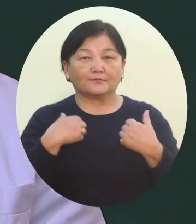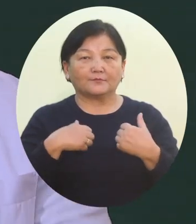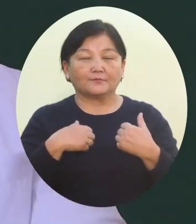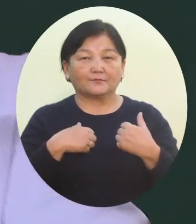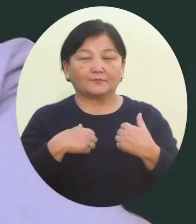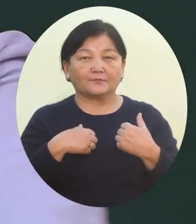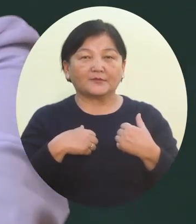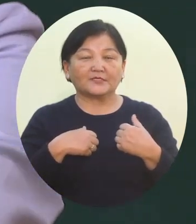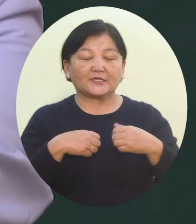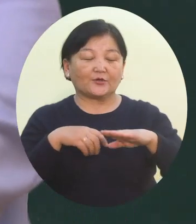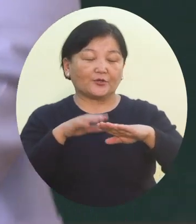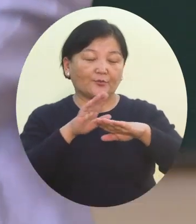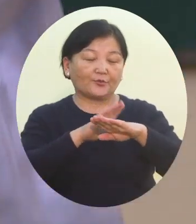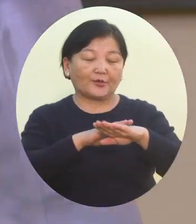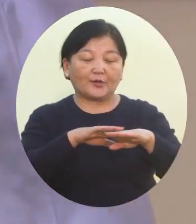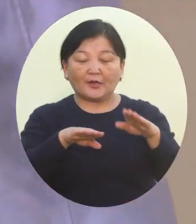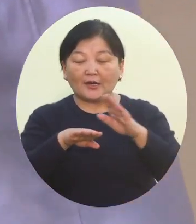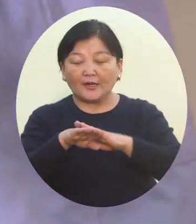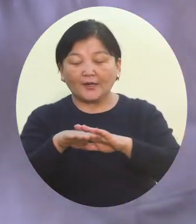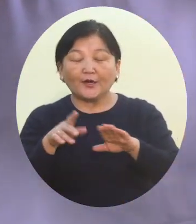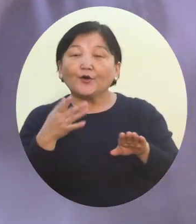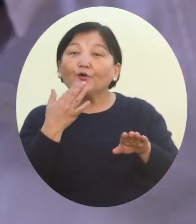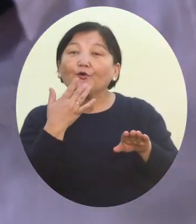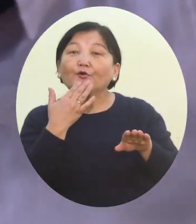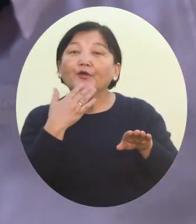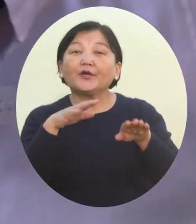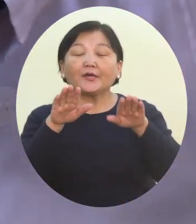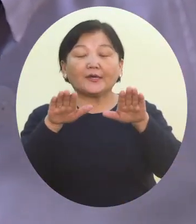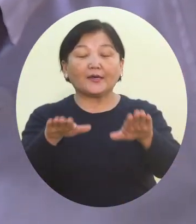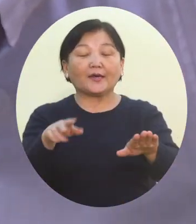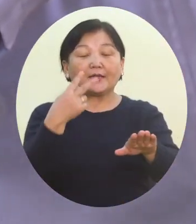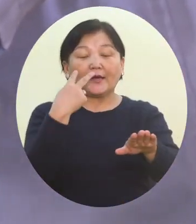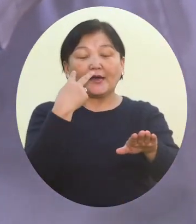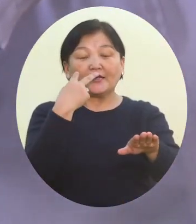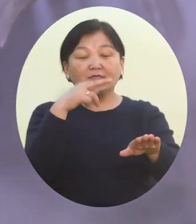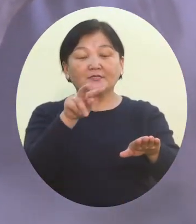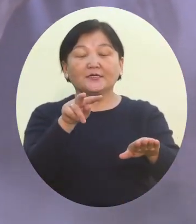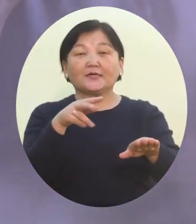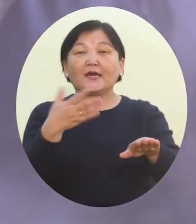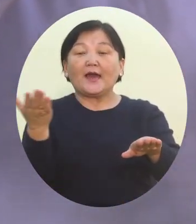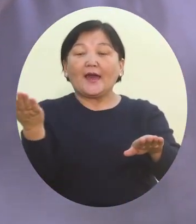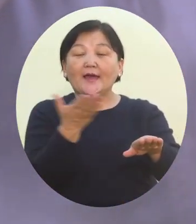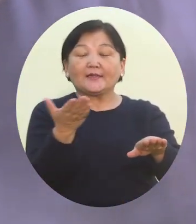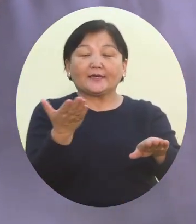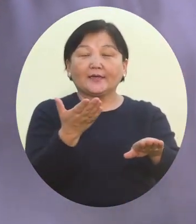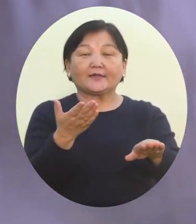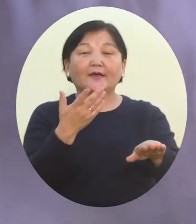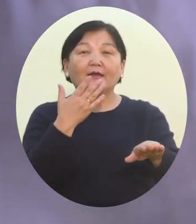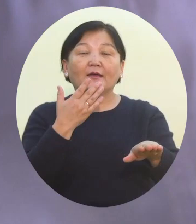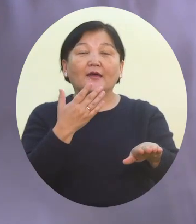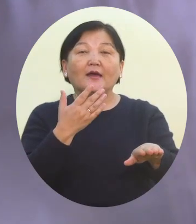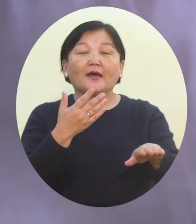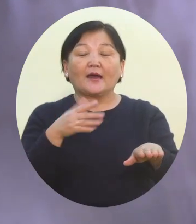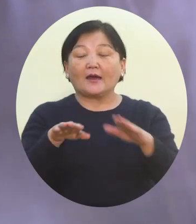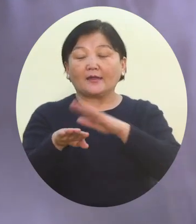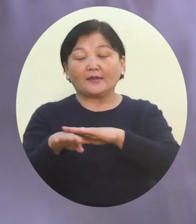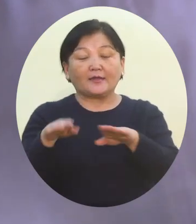За бүгдээрээ гарынхаа өнгийг харцгаая. Тэгэхээр аль гарынх нь өнгө нь илүү их ховорсон байна вэ?